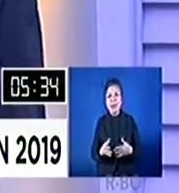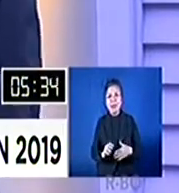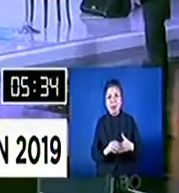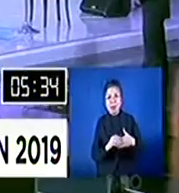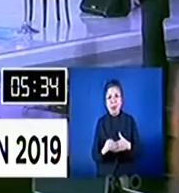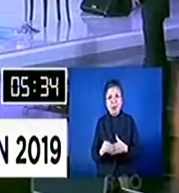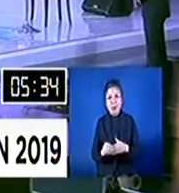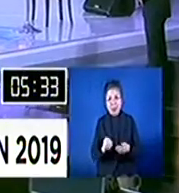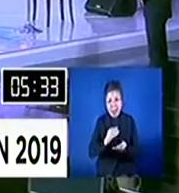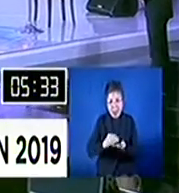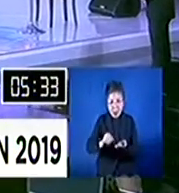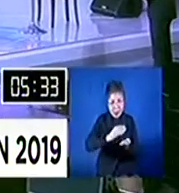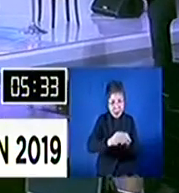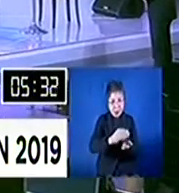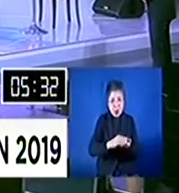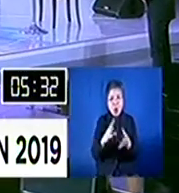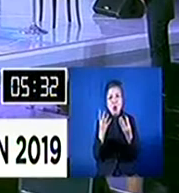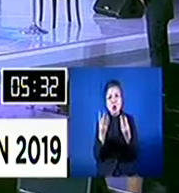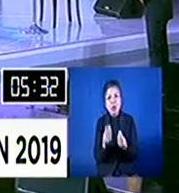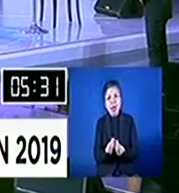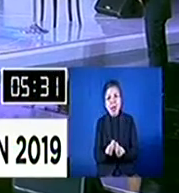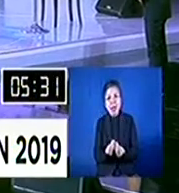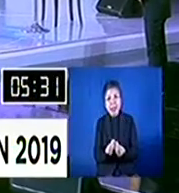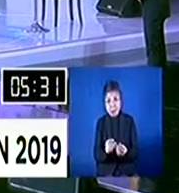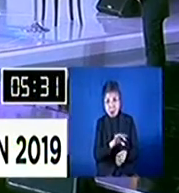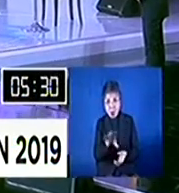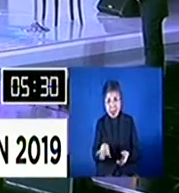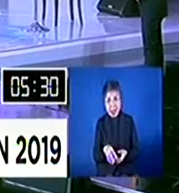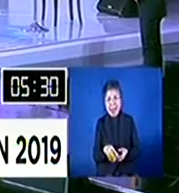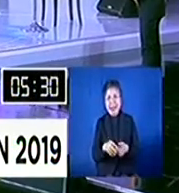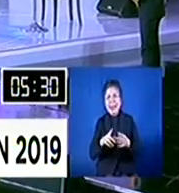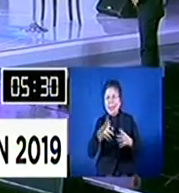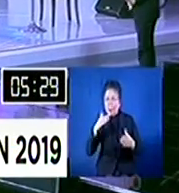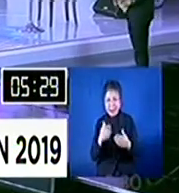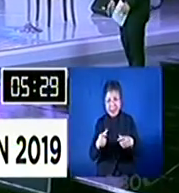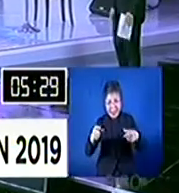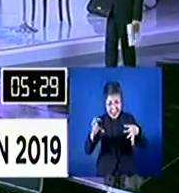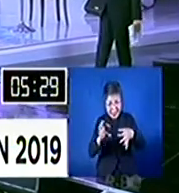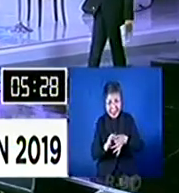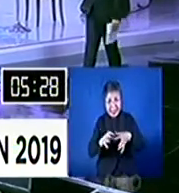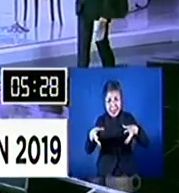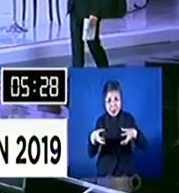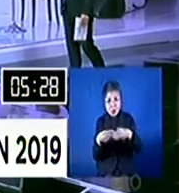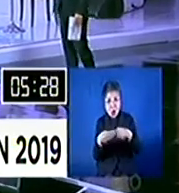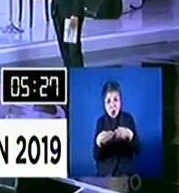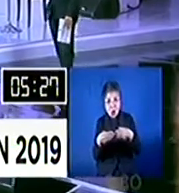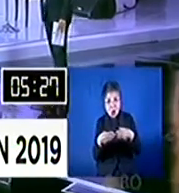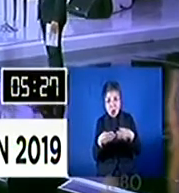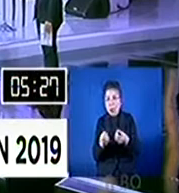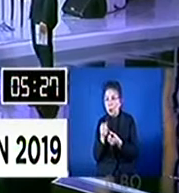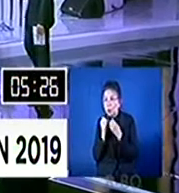kewenangan untuk mengalokasi jumlah, kita pastikan link and match bahwa peserta